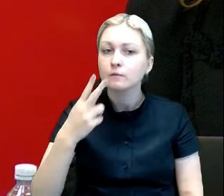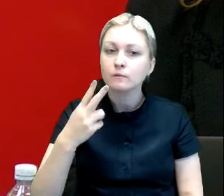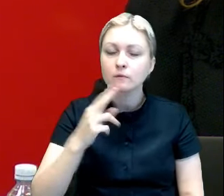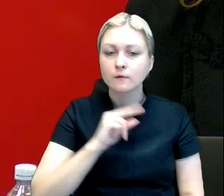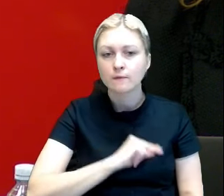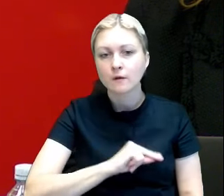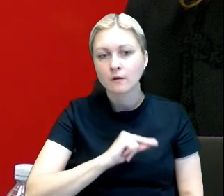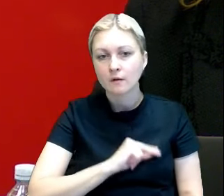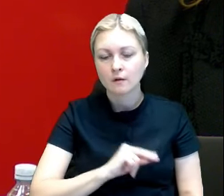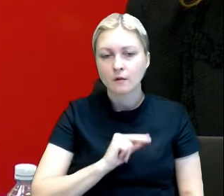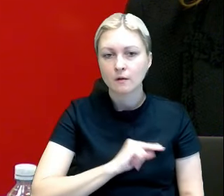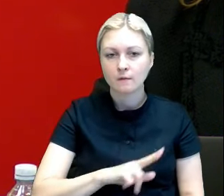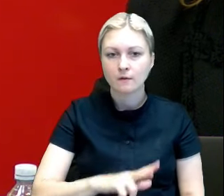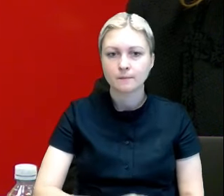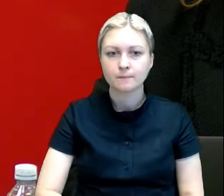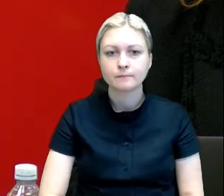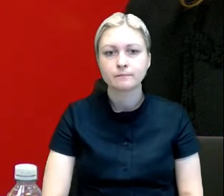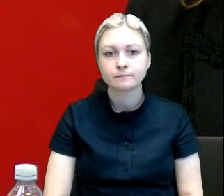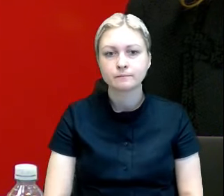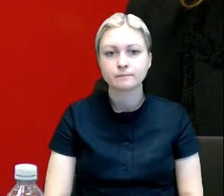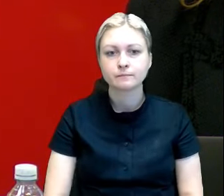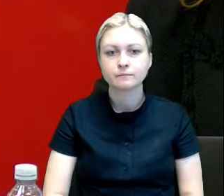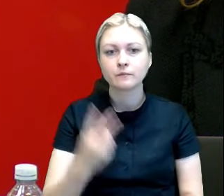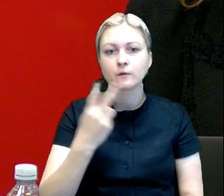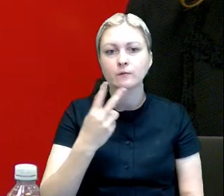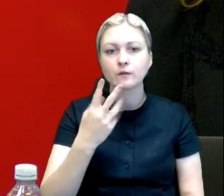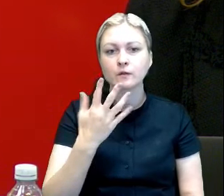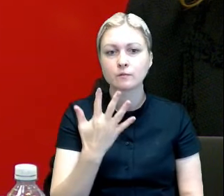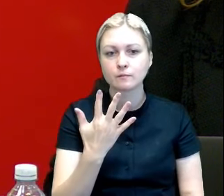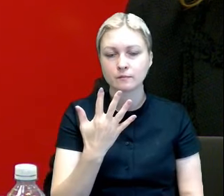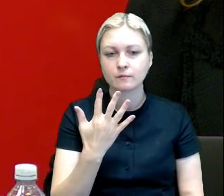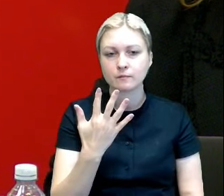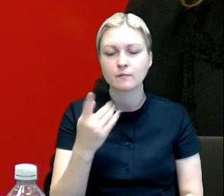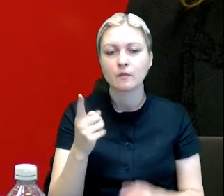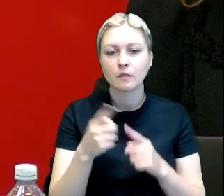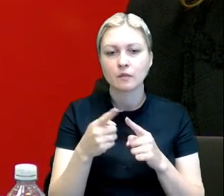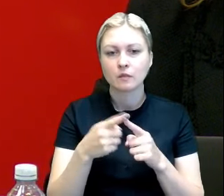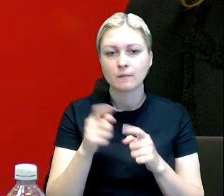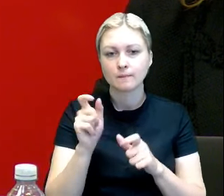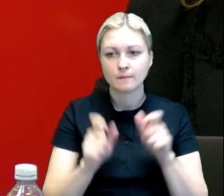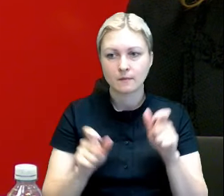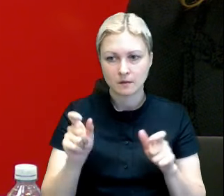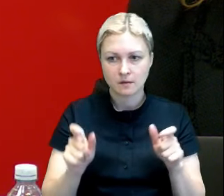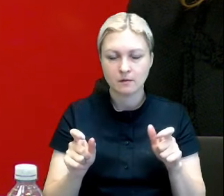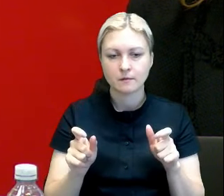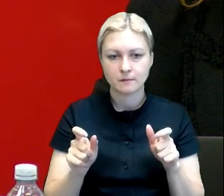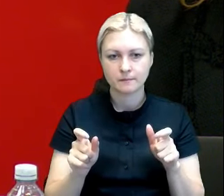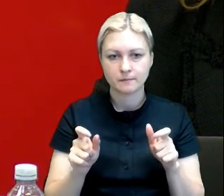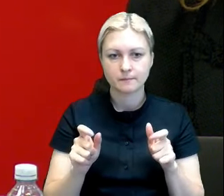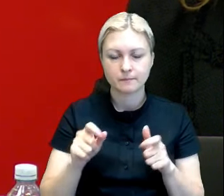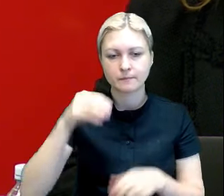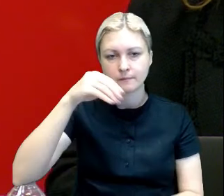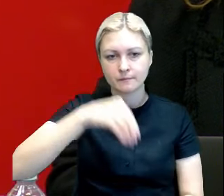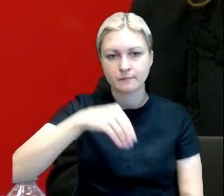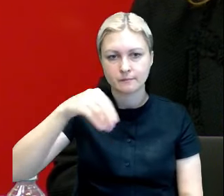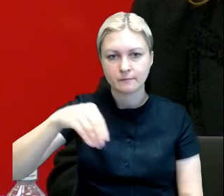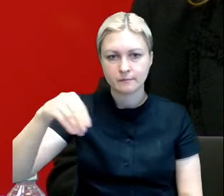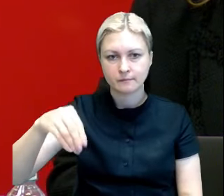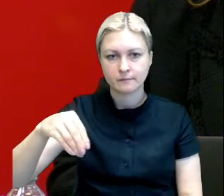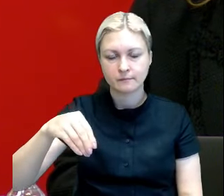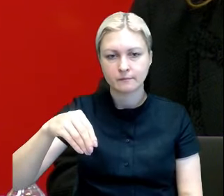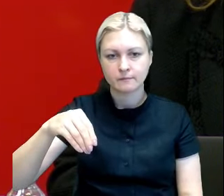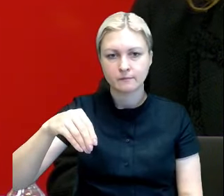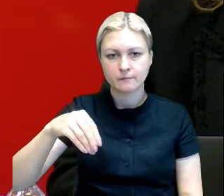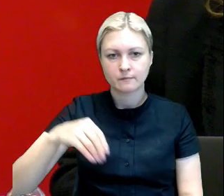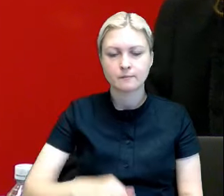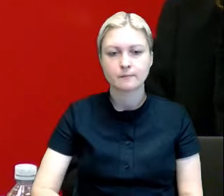pasitikrinsim taip turim 25 tarybos narius ir tiktai dar kartą